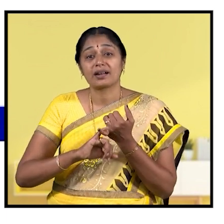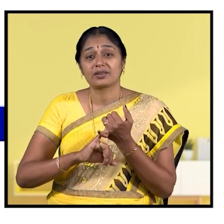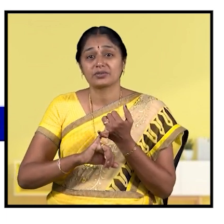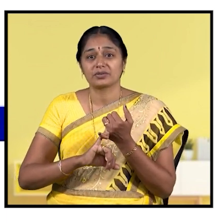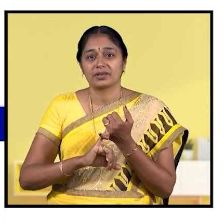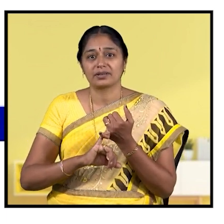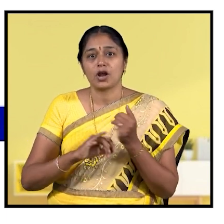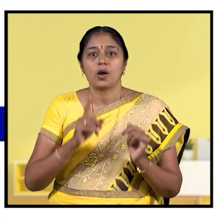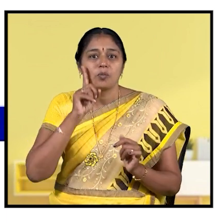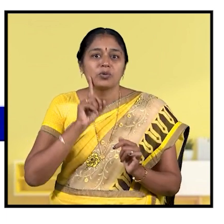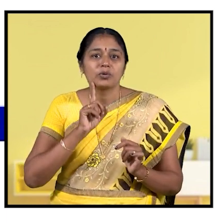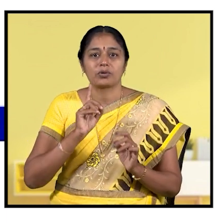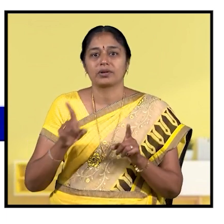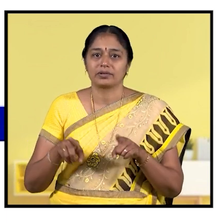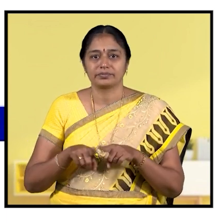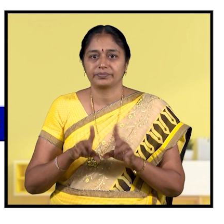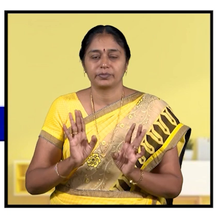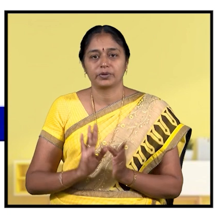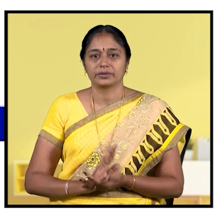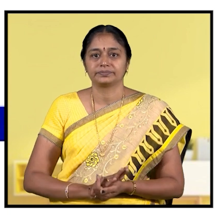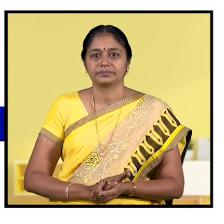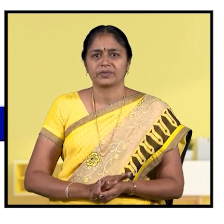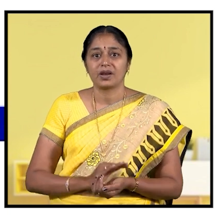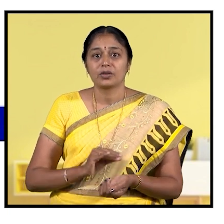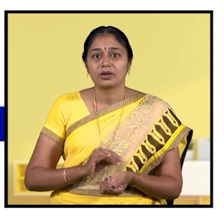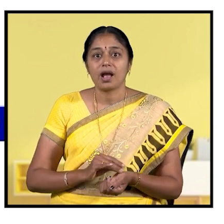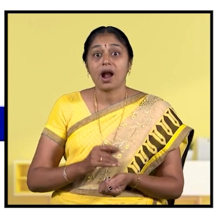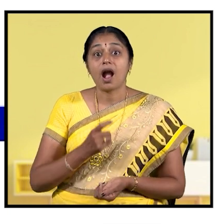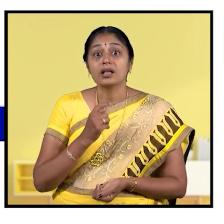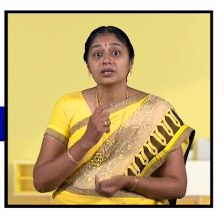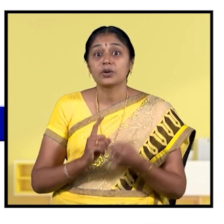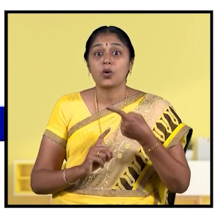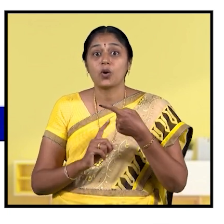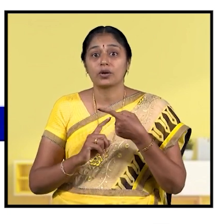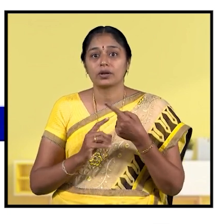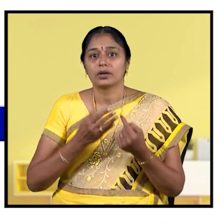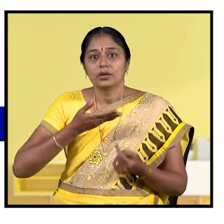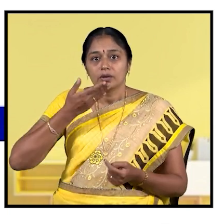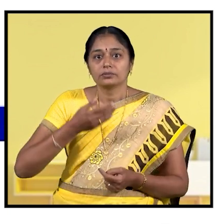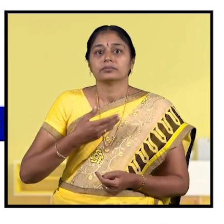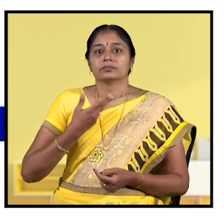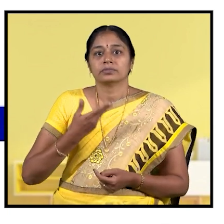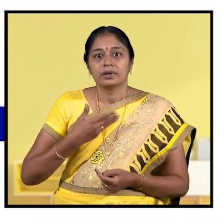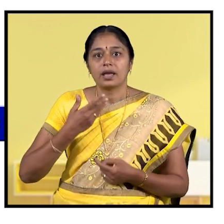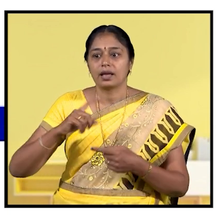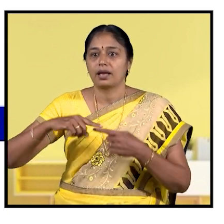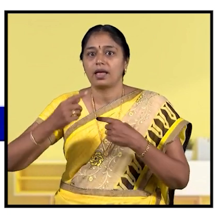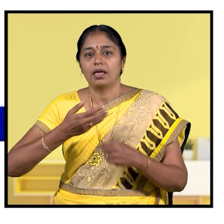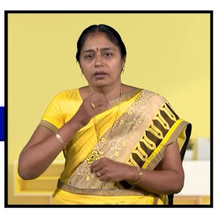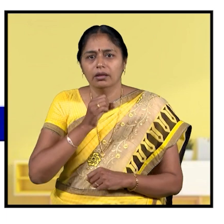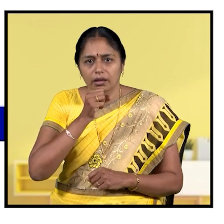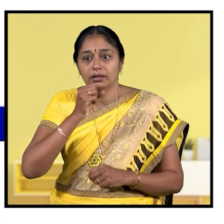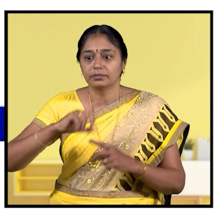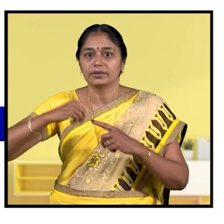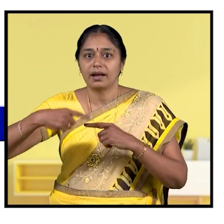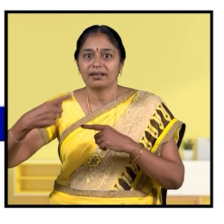அதனால் அது தொற்றாத நோய்னு சொல்கிறோம். தொட்டி கொள்ளக்கூடிய நோய் என்ன அப்படின்னு பார்த்தீங்கன்னாக்க, காசநோய். நம்ம வந்து ஒருத்தன் சுவாசிக்கும் போது அல்லது மூச்சு விடும்போது நமக்கு வந்து